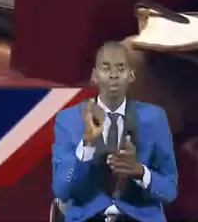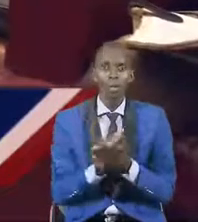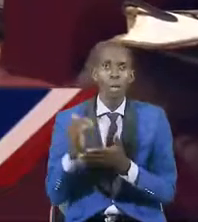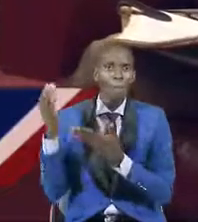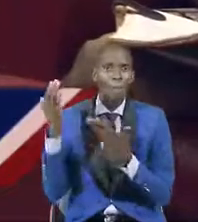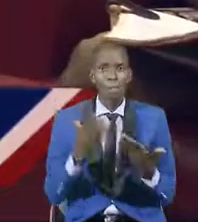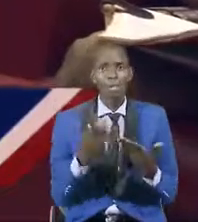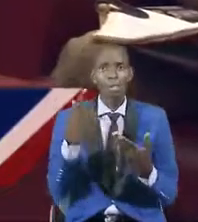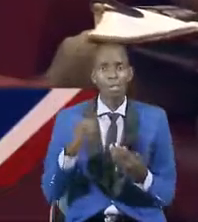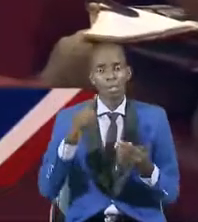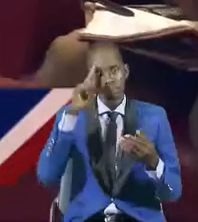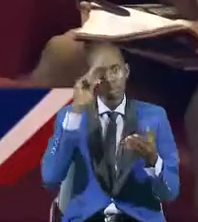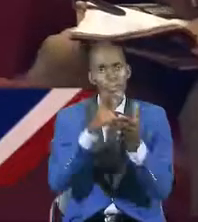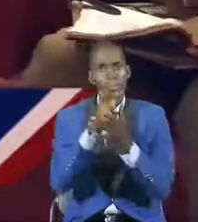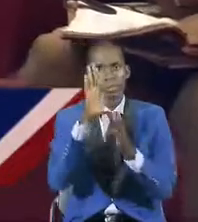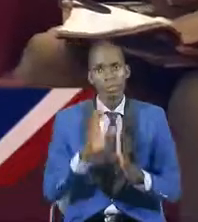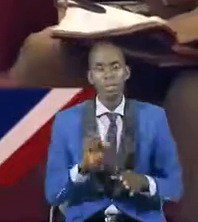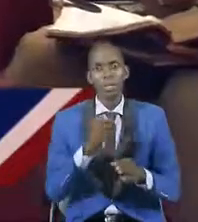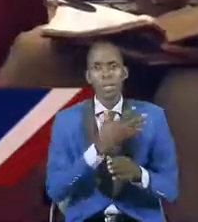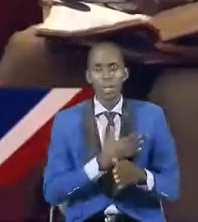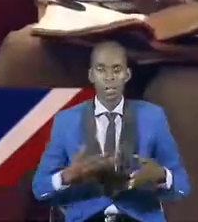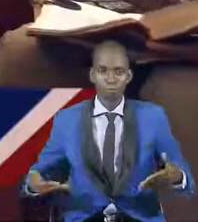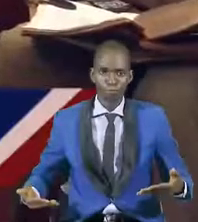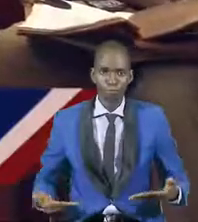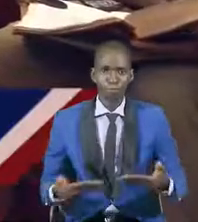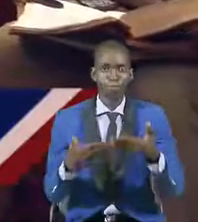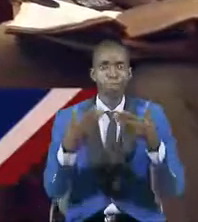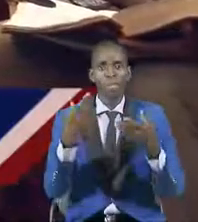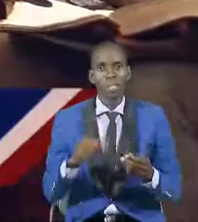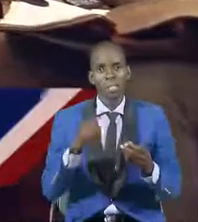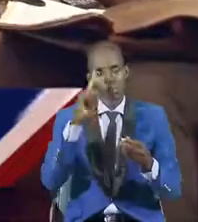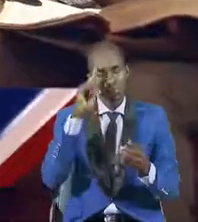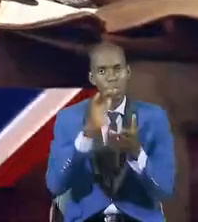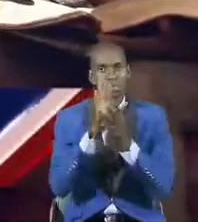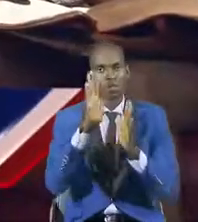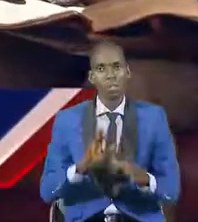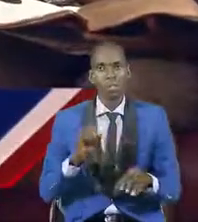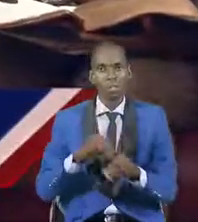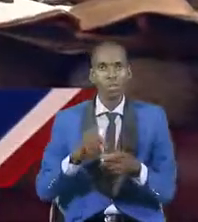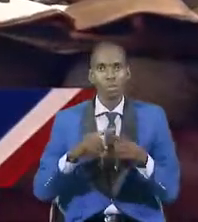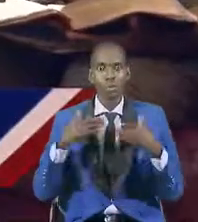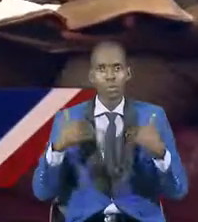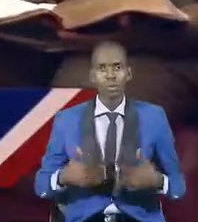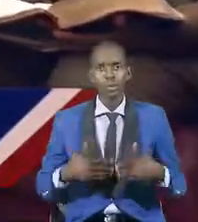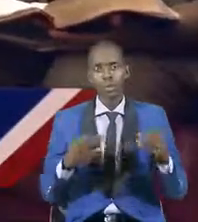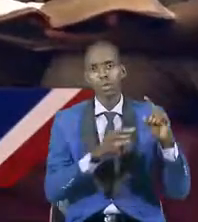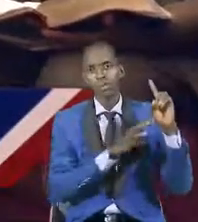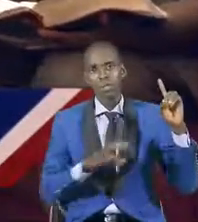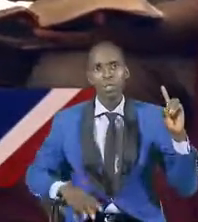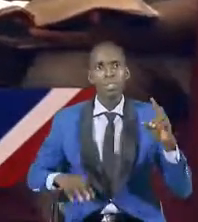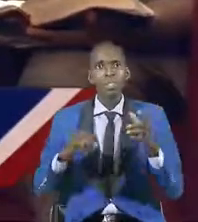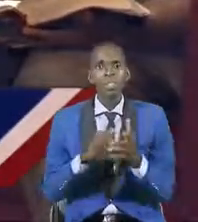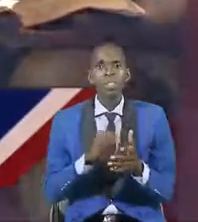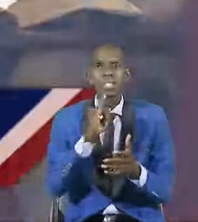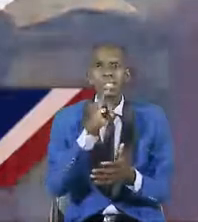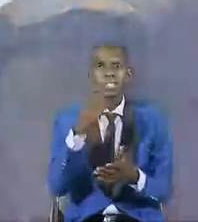en nous, on est converti, on est transformé, et c'est lui qui vient intégrer le croyant au corps de Christ. C'est